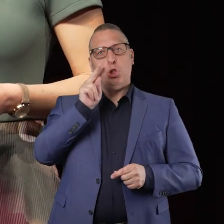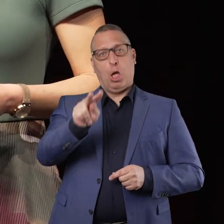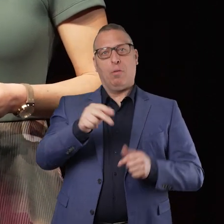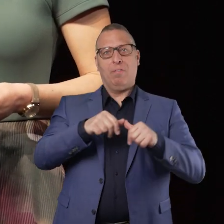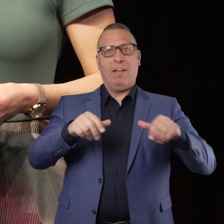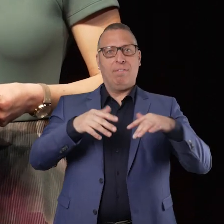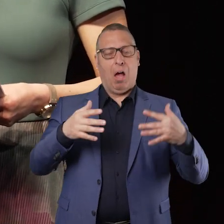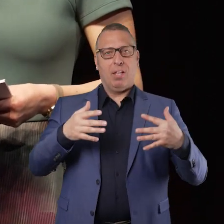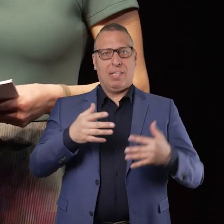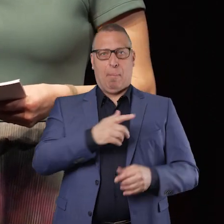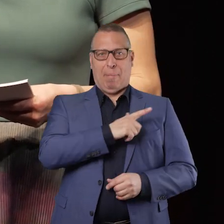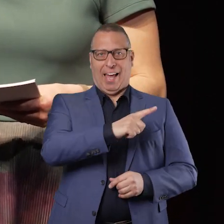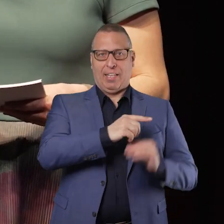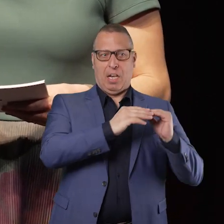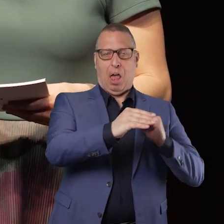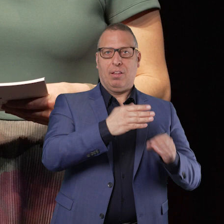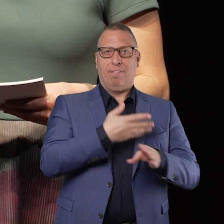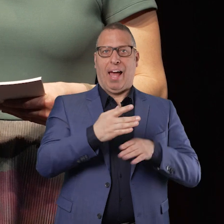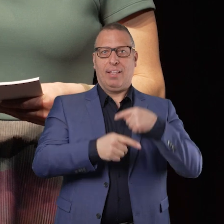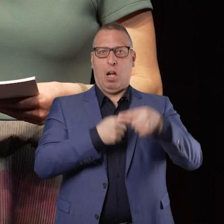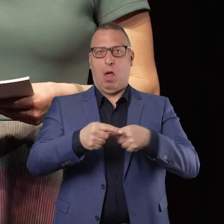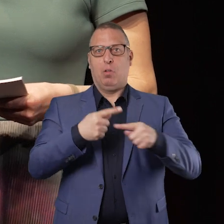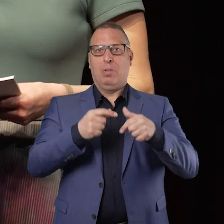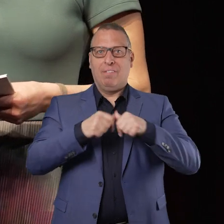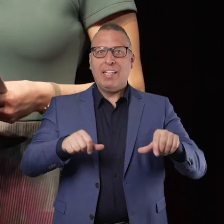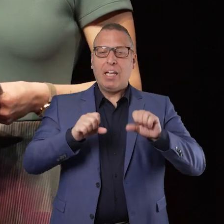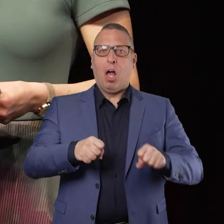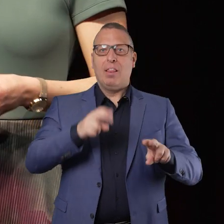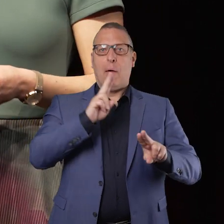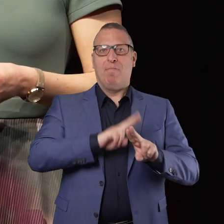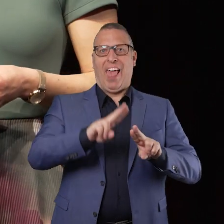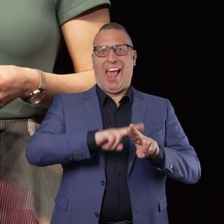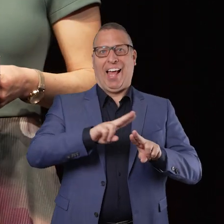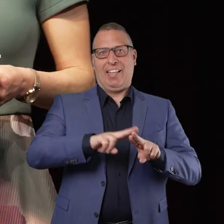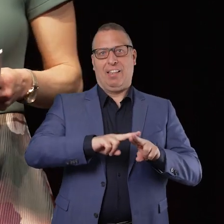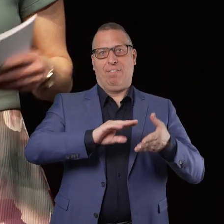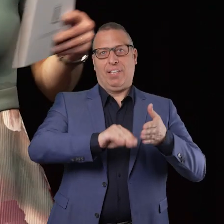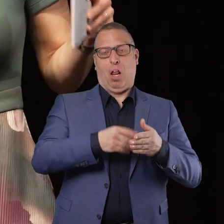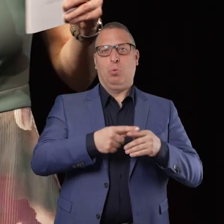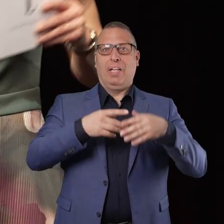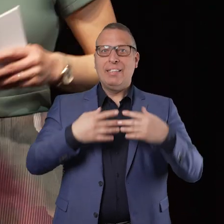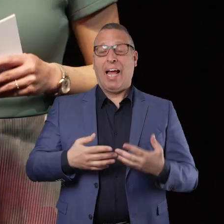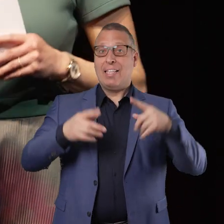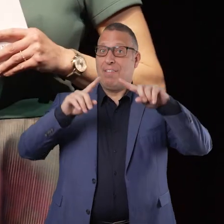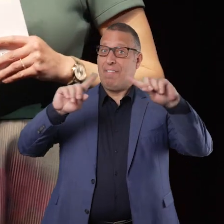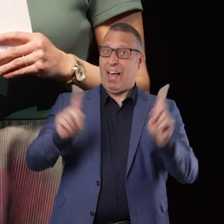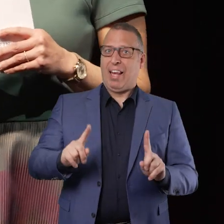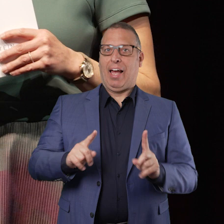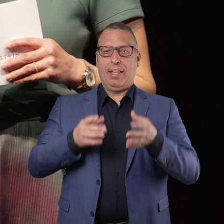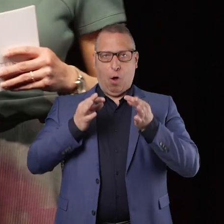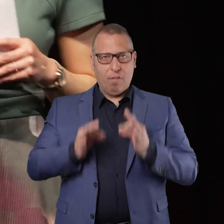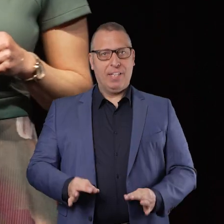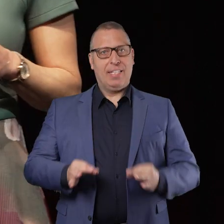schauen, was zwischen diesen beiden Ländern weitergeht, wie wir den Vertrag pflegen können. Ja, und jetzt würden die